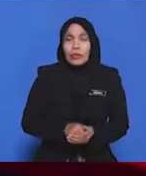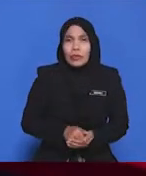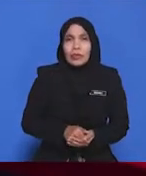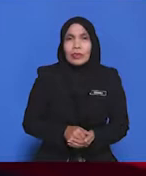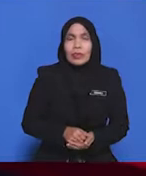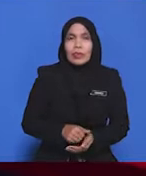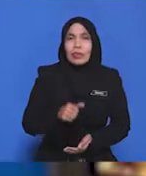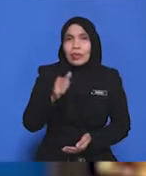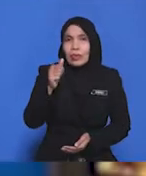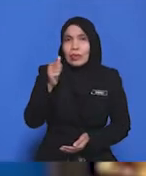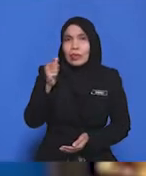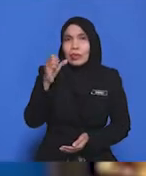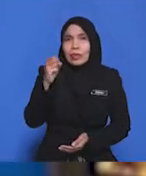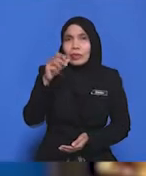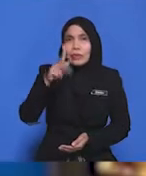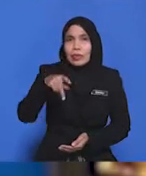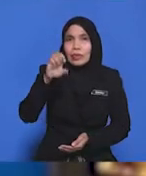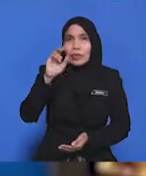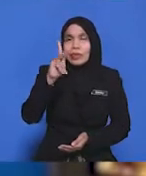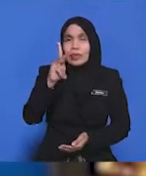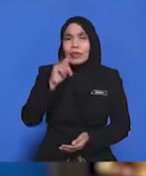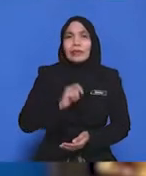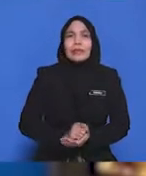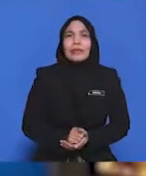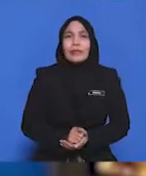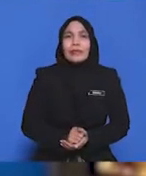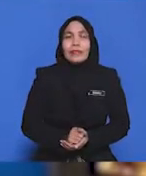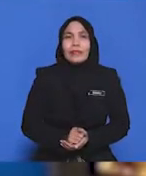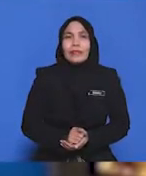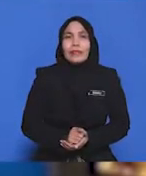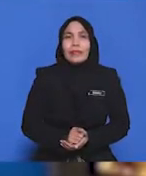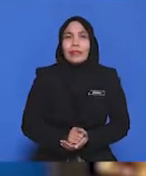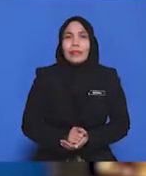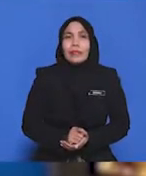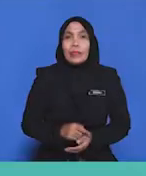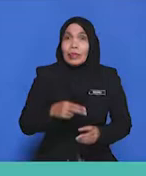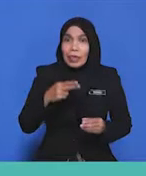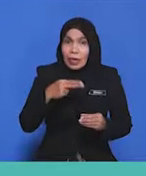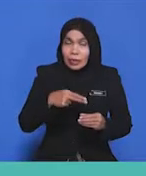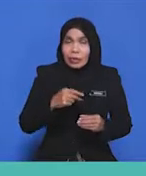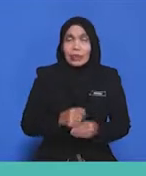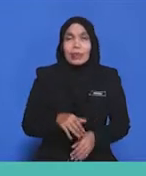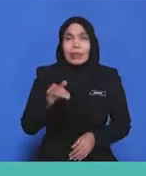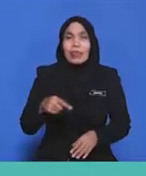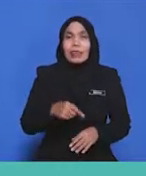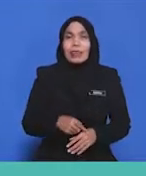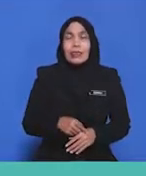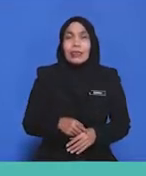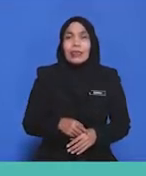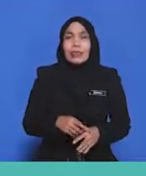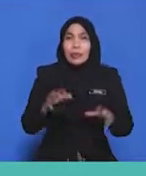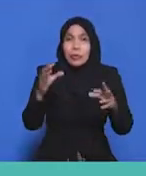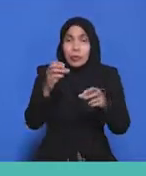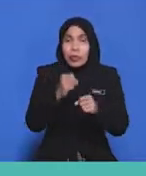dan intelek. Hasil nilai dan pengalaman sebenar yang diperolehi daripada penglibatan sukan